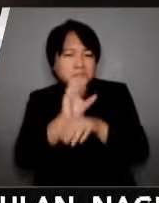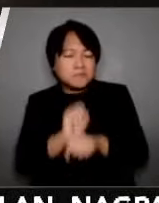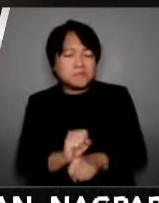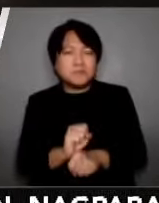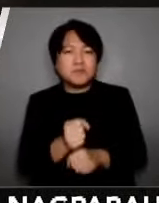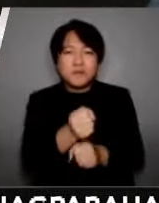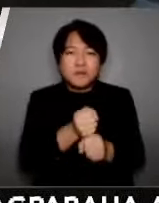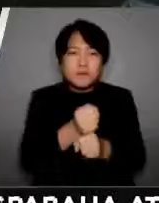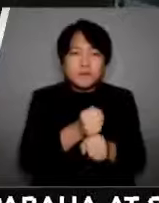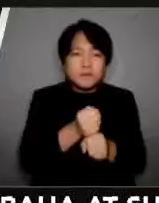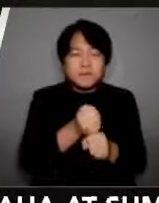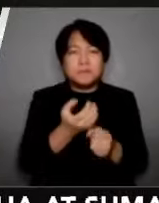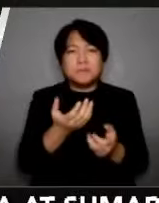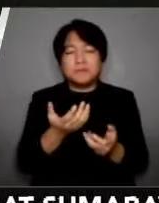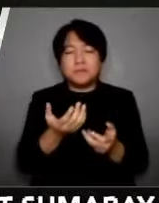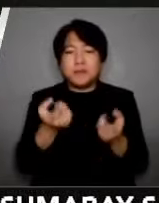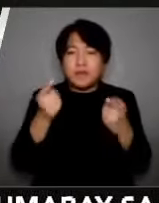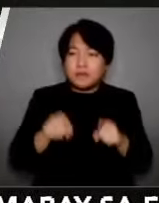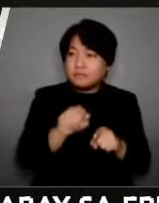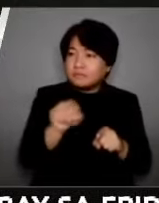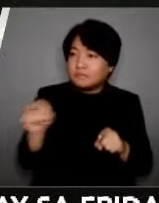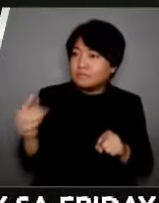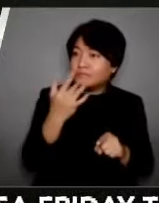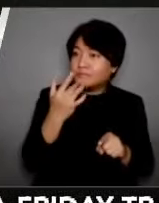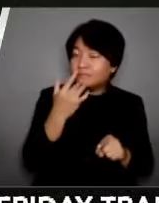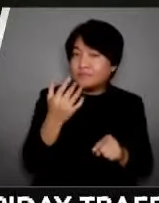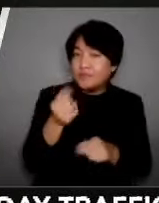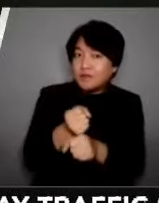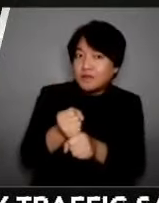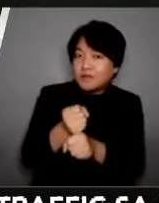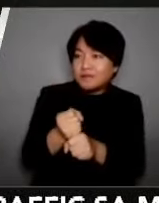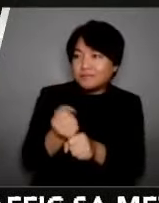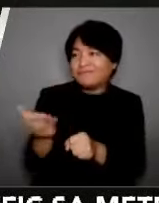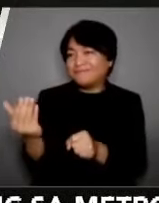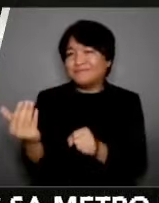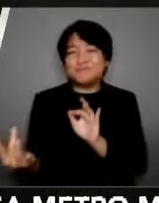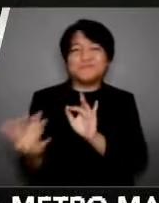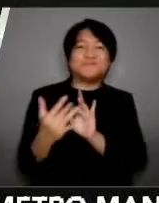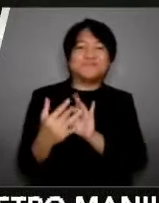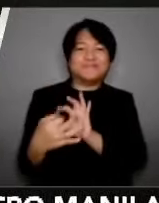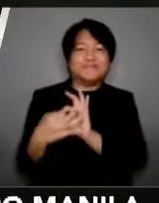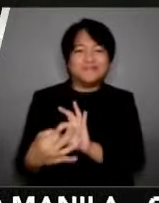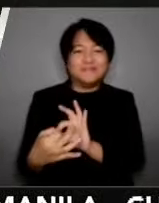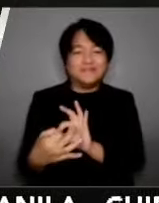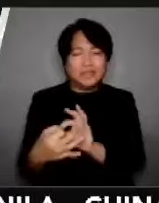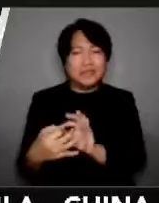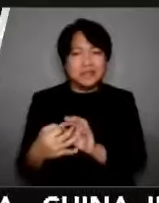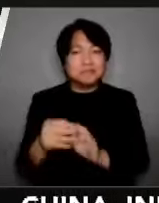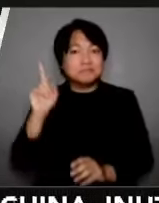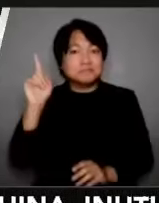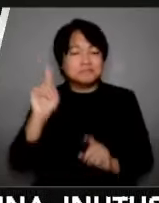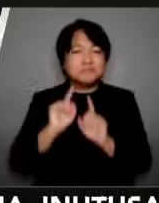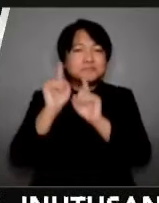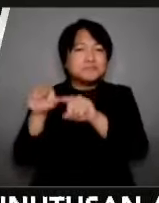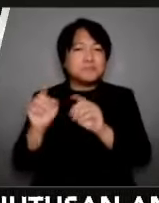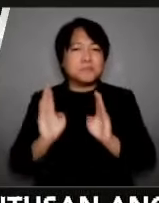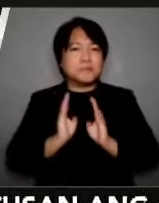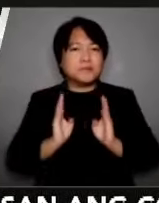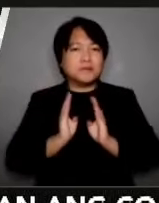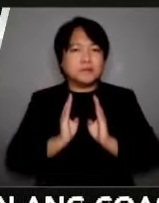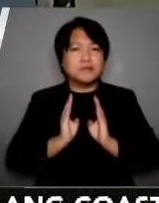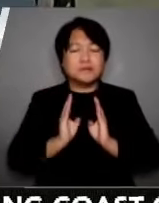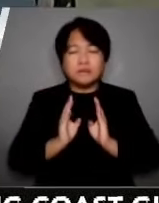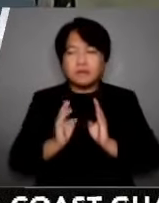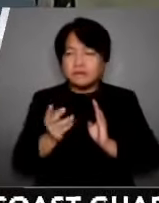na coffeeholic din. So we went to Baguio to discover other beans and dun ko nalaman na may mga iba-iba palang klase